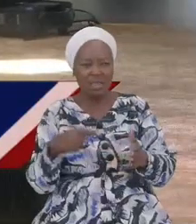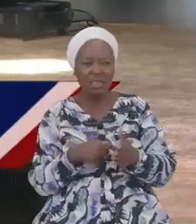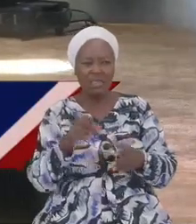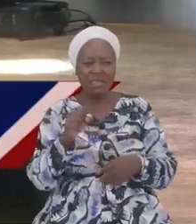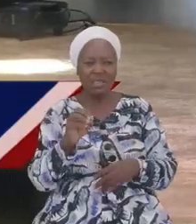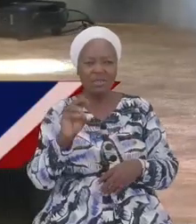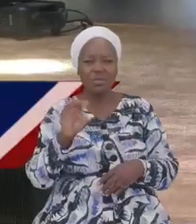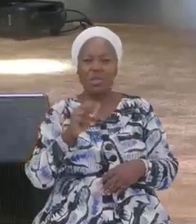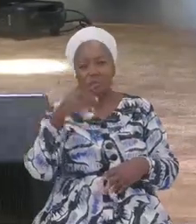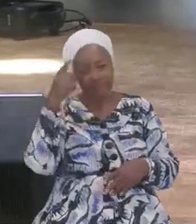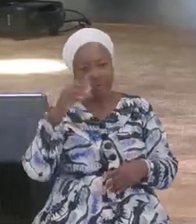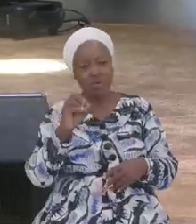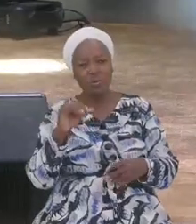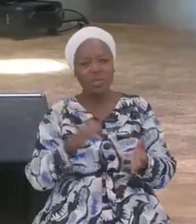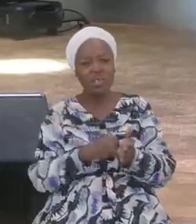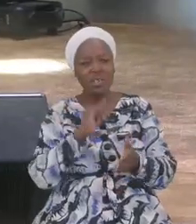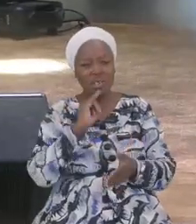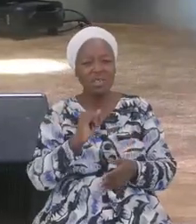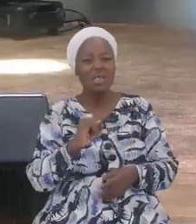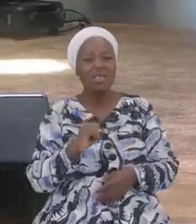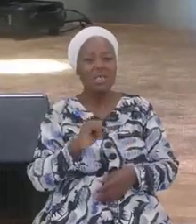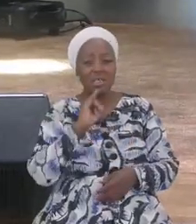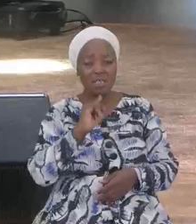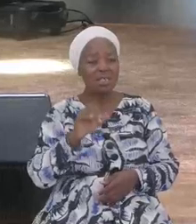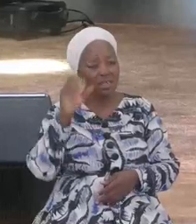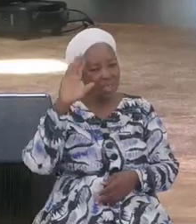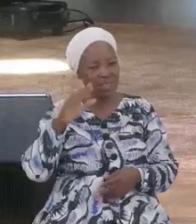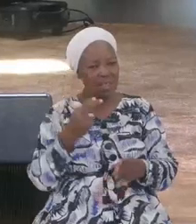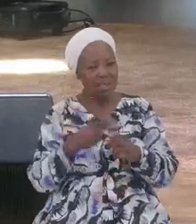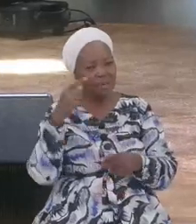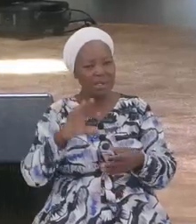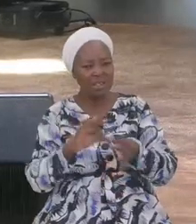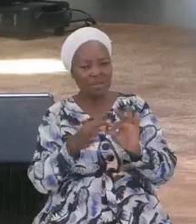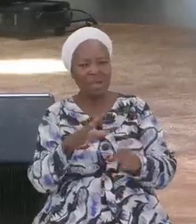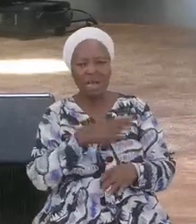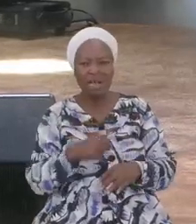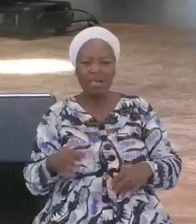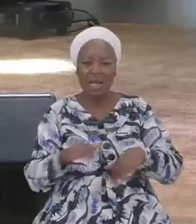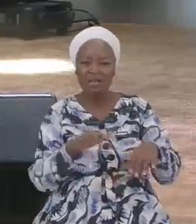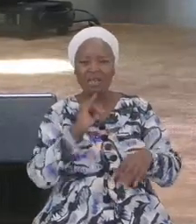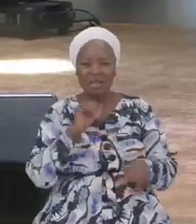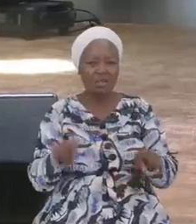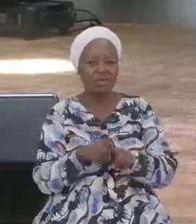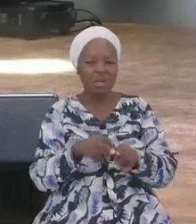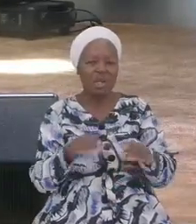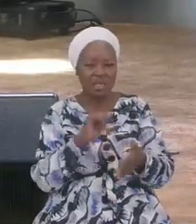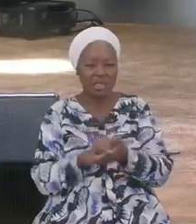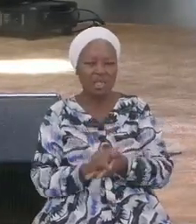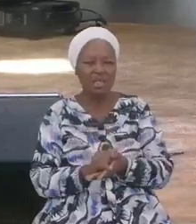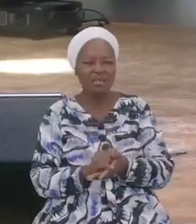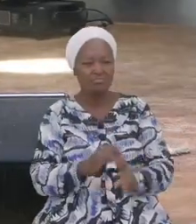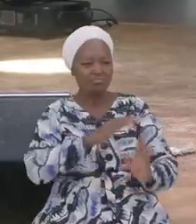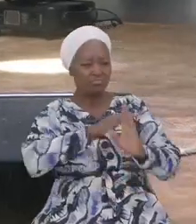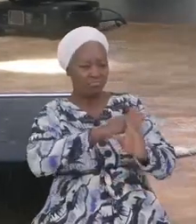Élimas, le magicien, le sorcier, car c'est ce que signifie son nom, le faisait opposition, cherchant